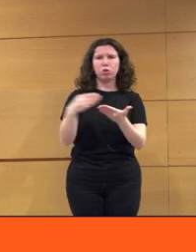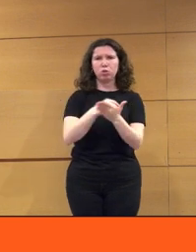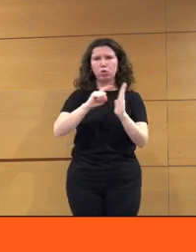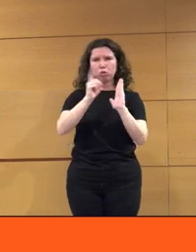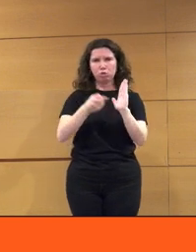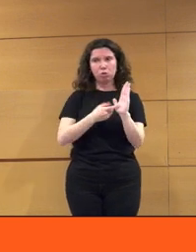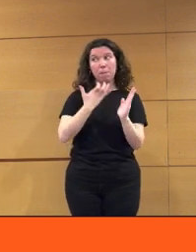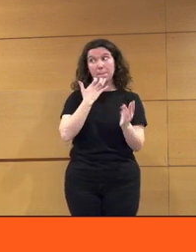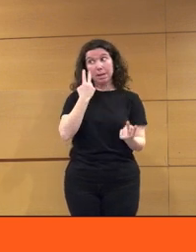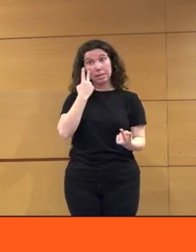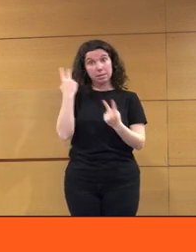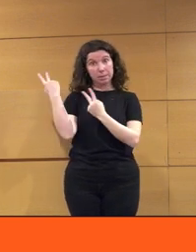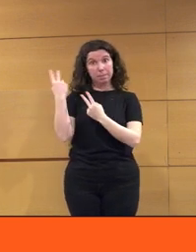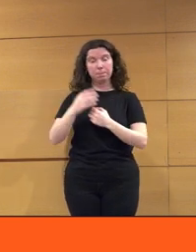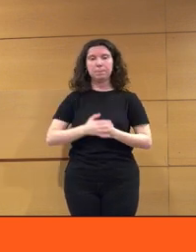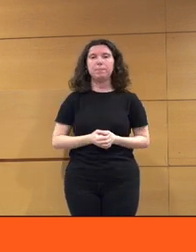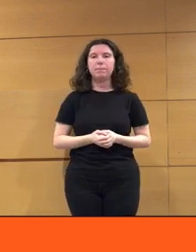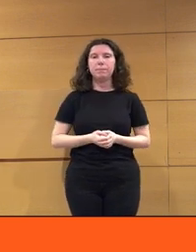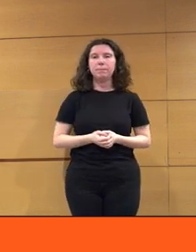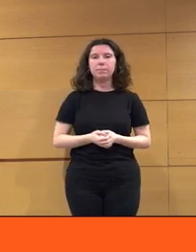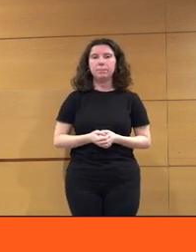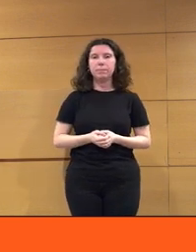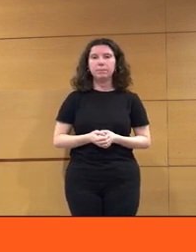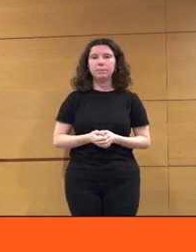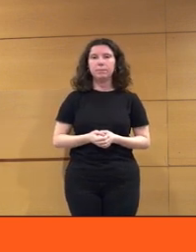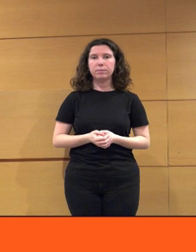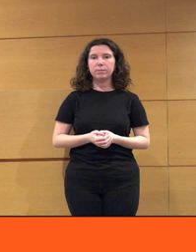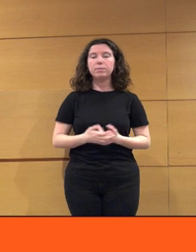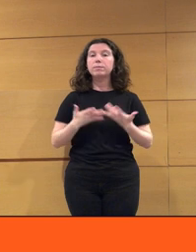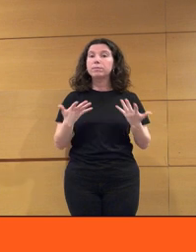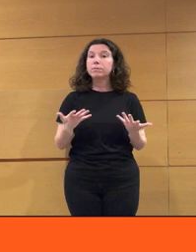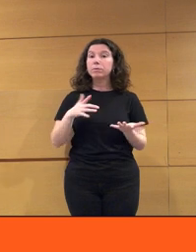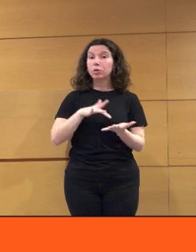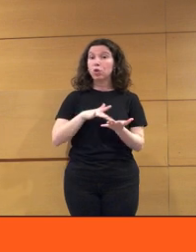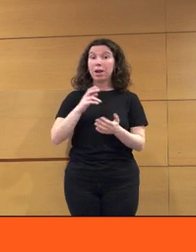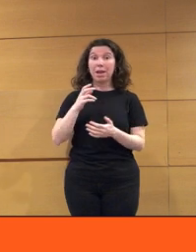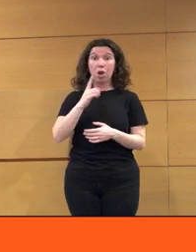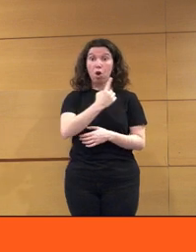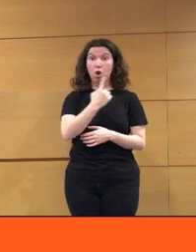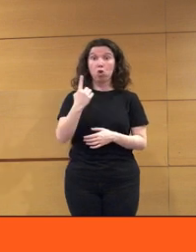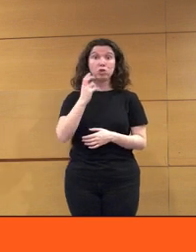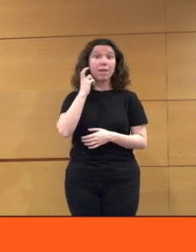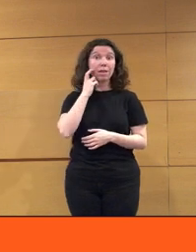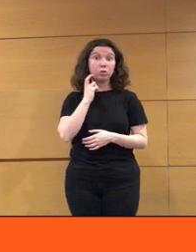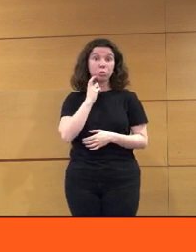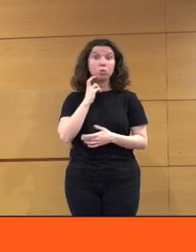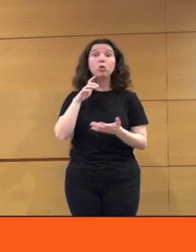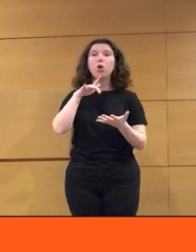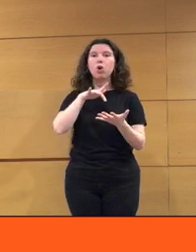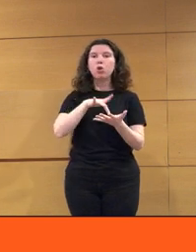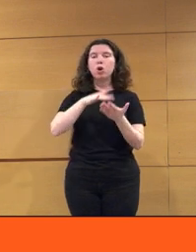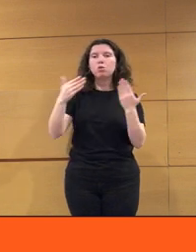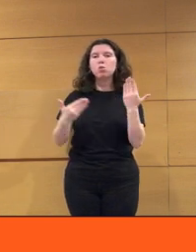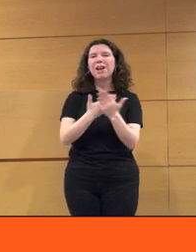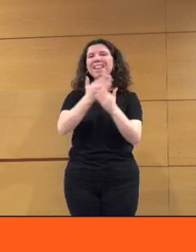alguna d'aquestes línies de treball que s'estan impulsant. El mes de juny, l'11 de juny, hi haurà una jornada específica de